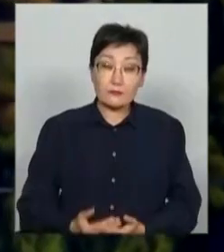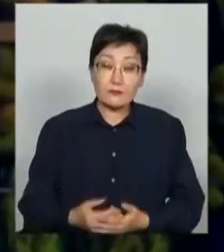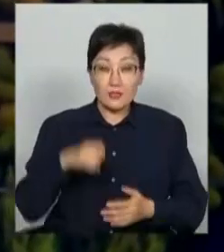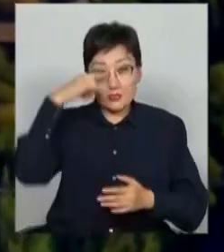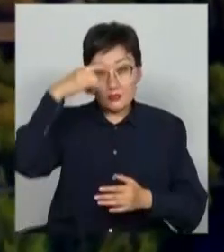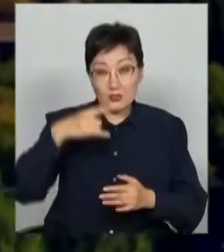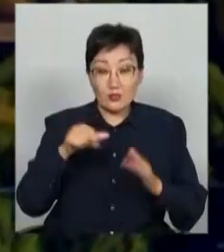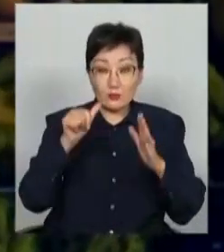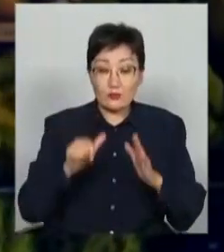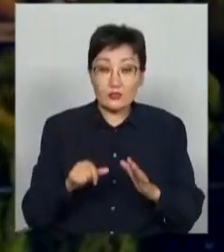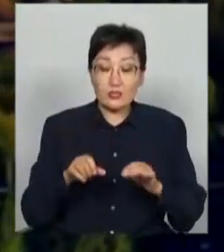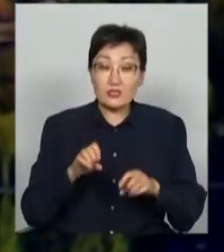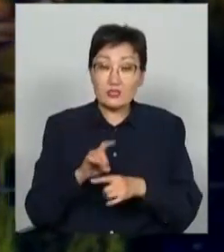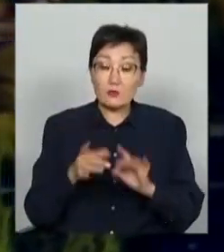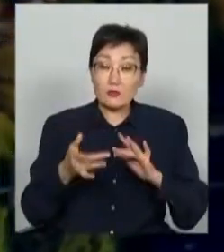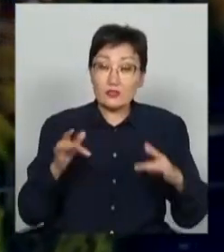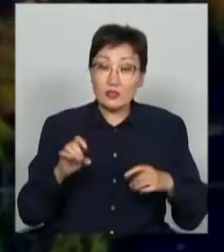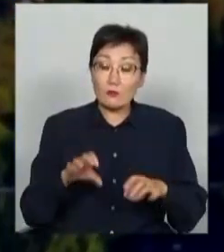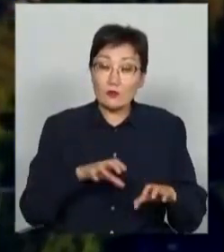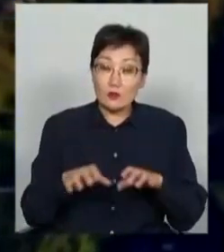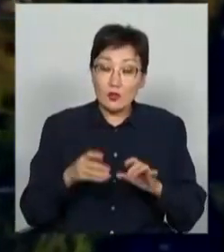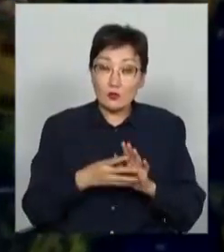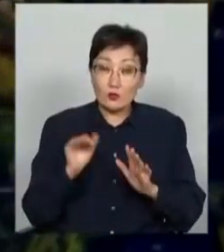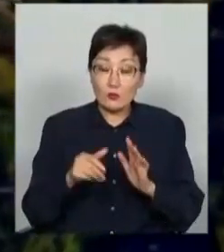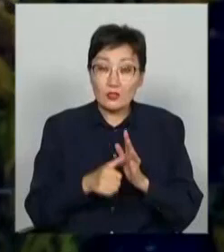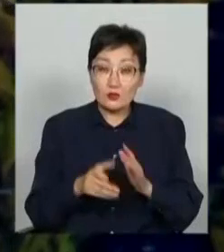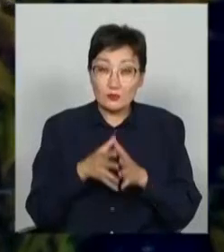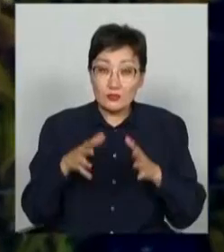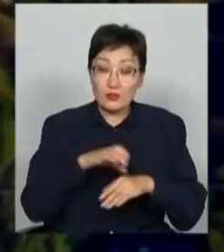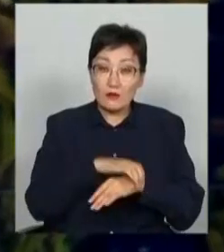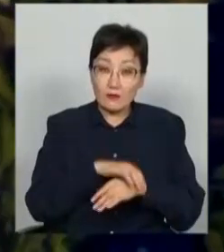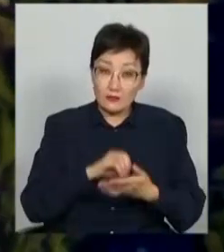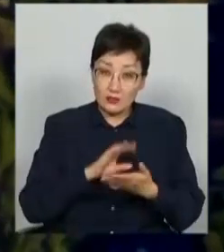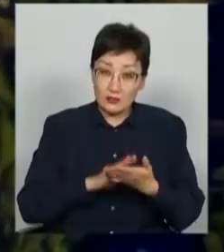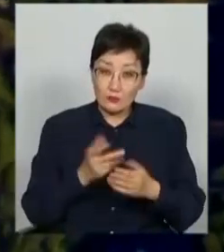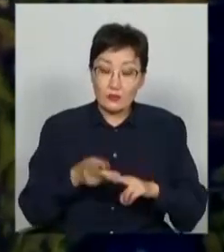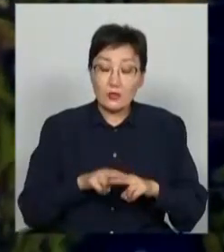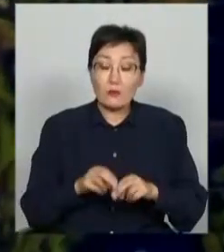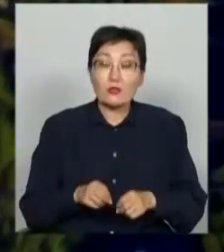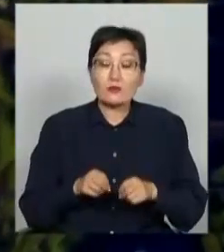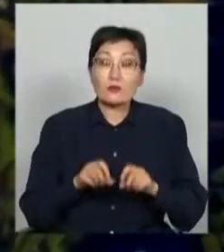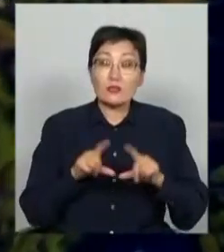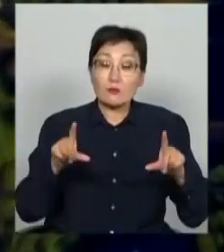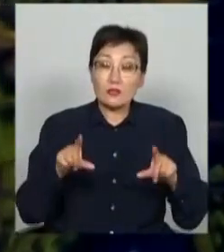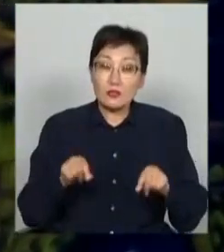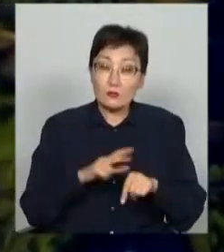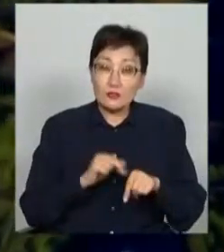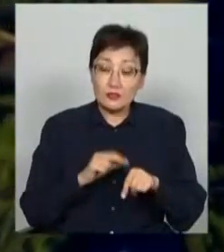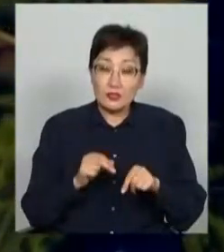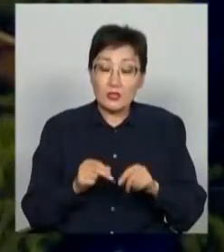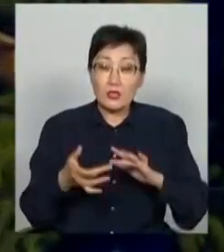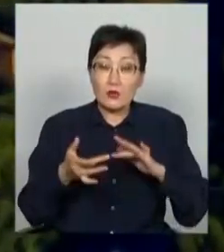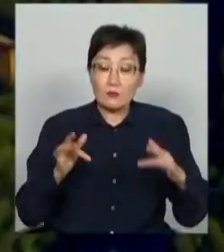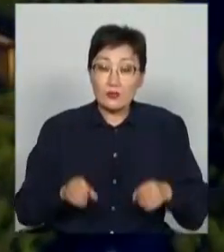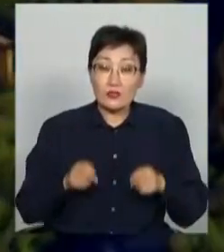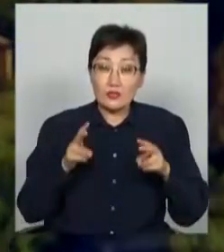Елімізде жарты жыл ішінде интернет алаяқтық бойынша 9600-ден астам қылмыс тіркелген. Ол туралы криминалдық полиция департаменті киберқылмысқа